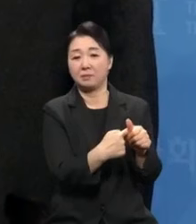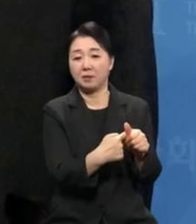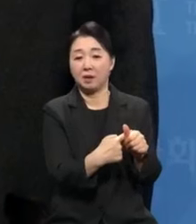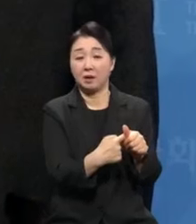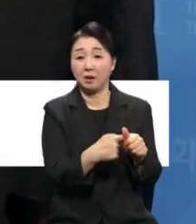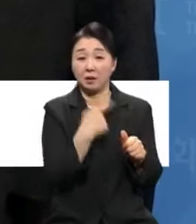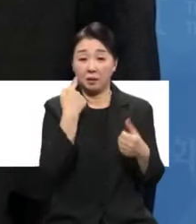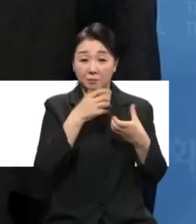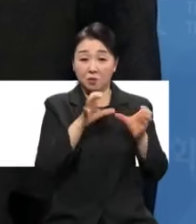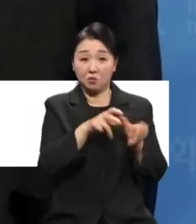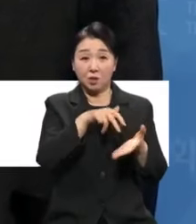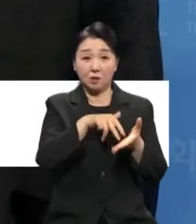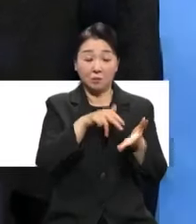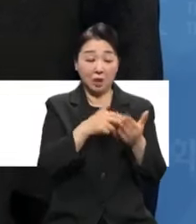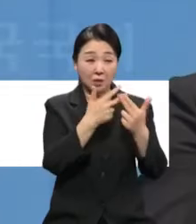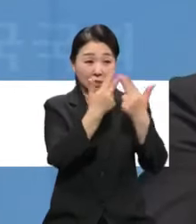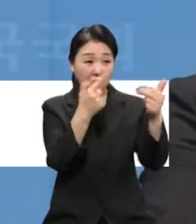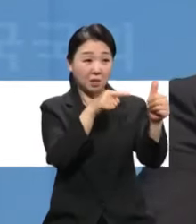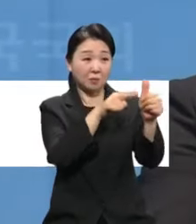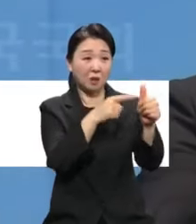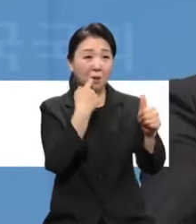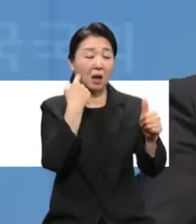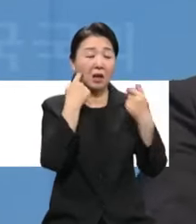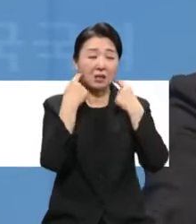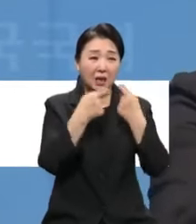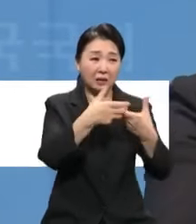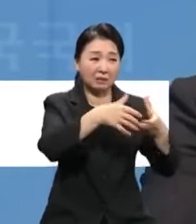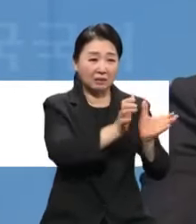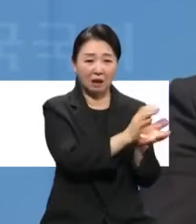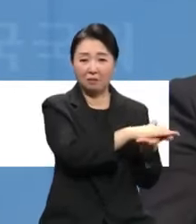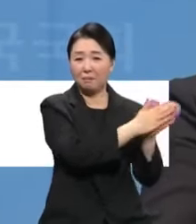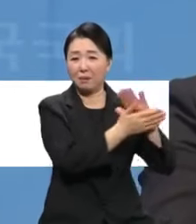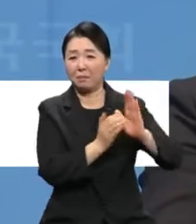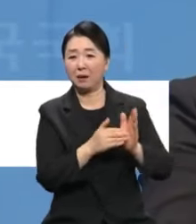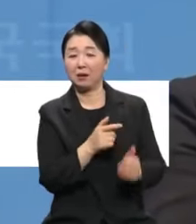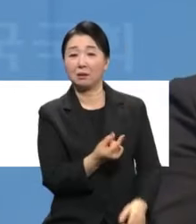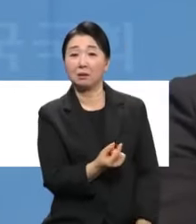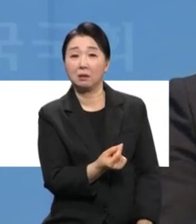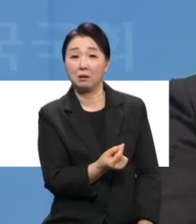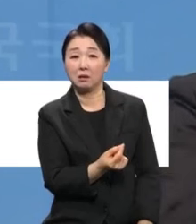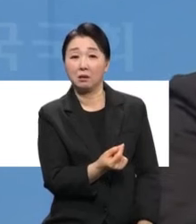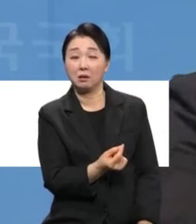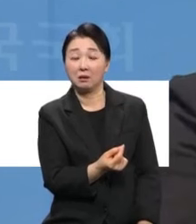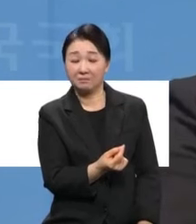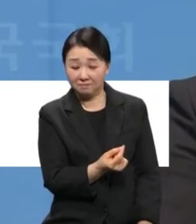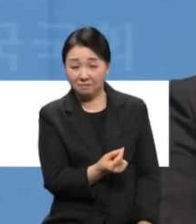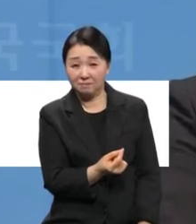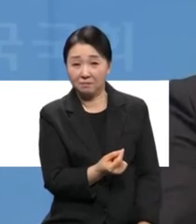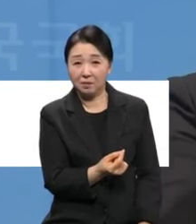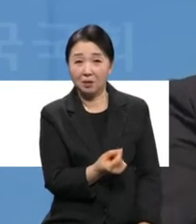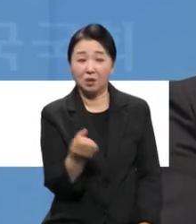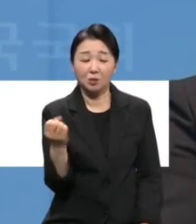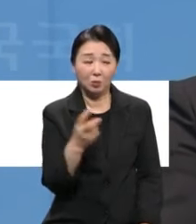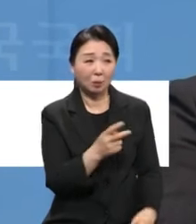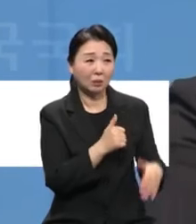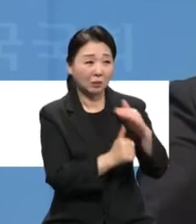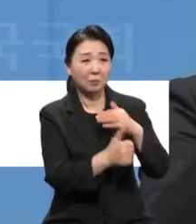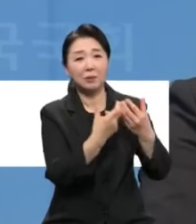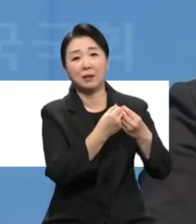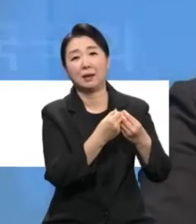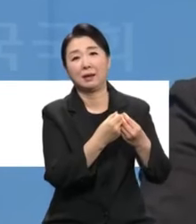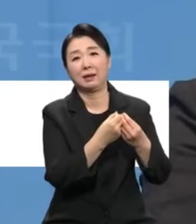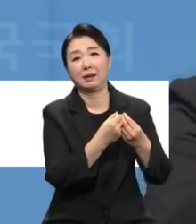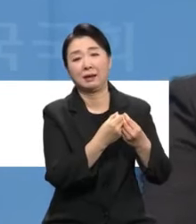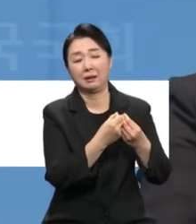민주당이 이재명 대표의 사당으로 전락했다고 볼 수 있는 가장 적나라하고 상징적인 사례가